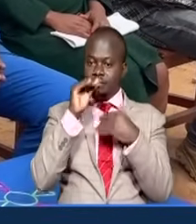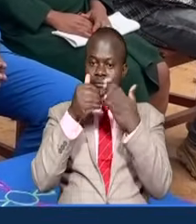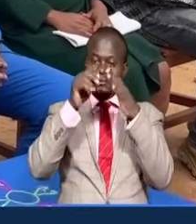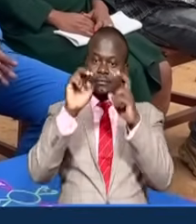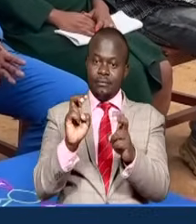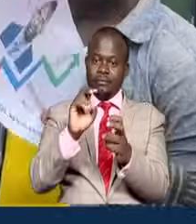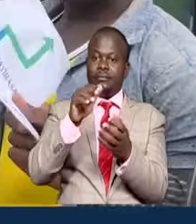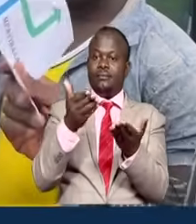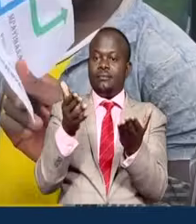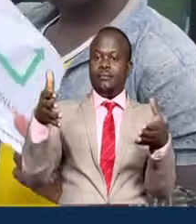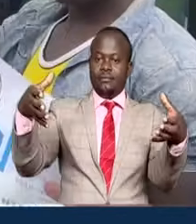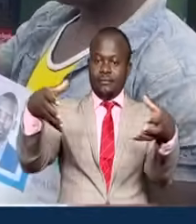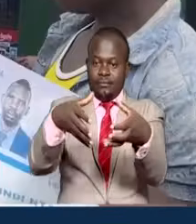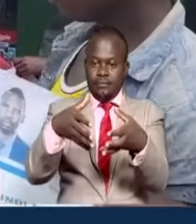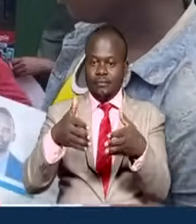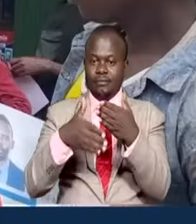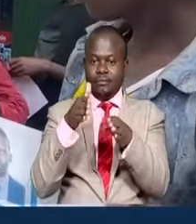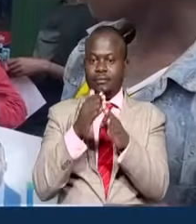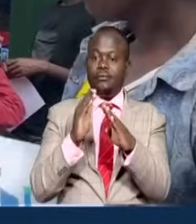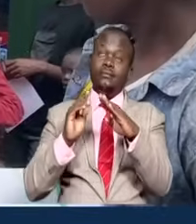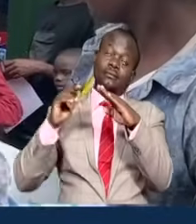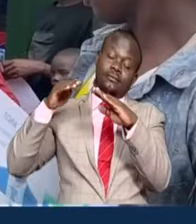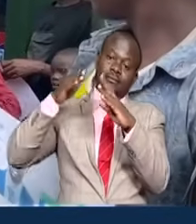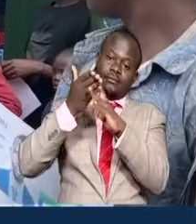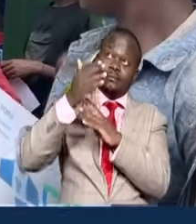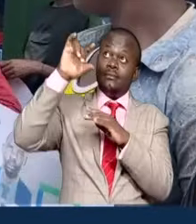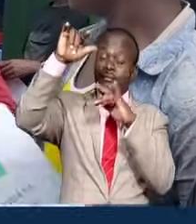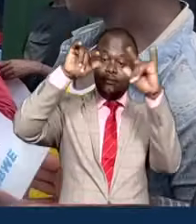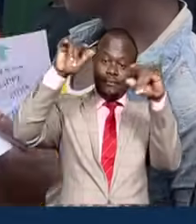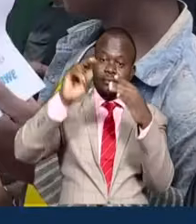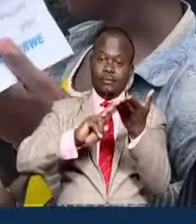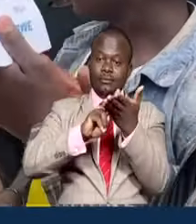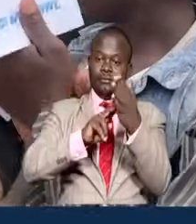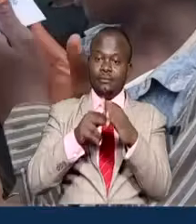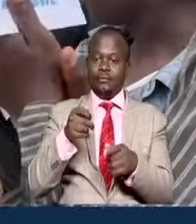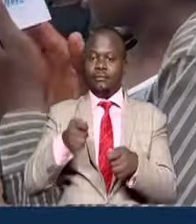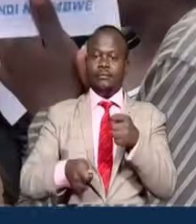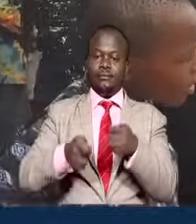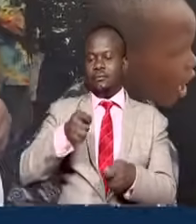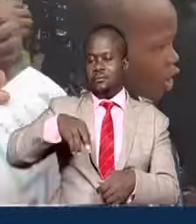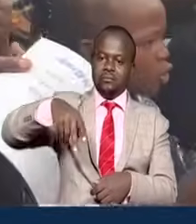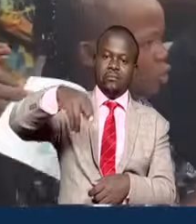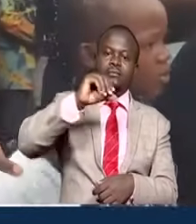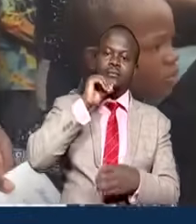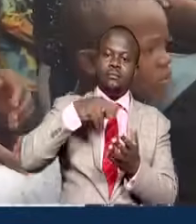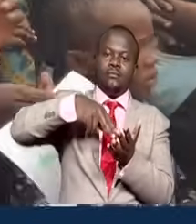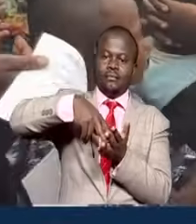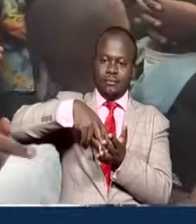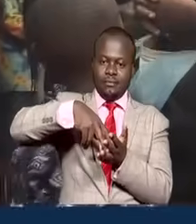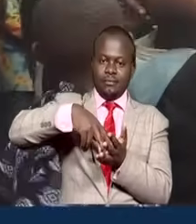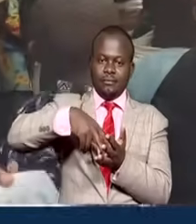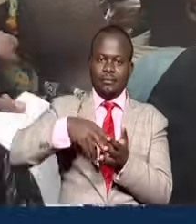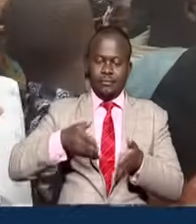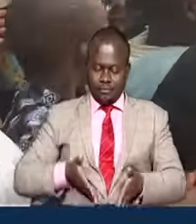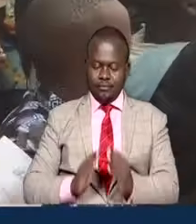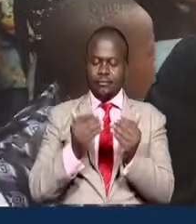masangano y'imihanda hazubakwa imihanda inyura hejuru izajya ikoreshwa n'abanyamaguru bitabaye ngombwa guhagarara. Kubyara abana